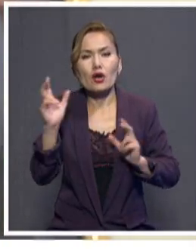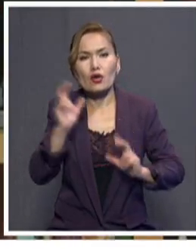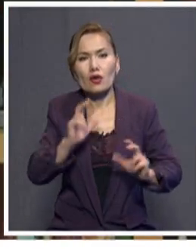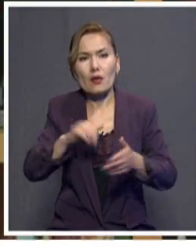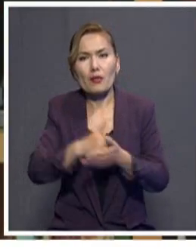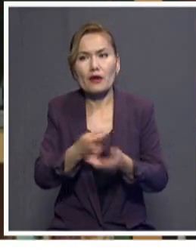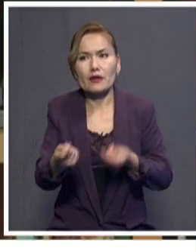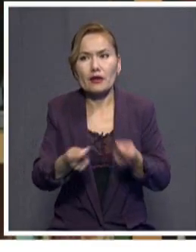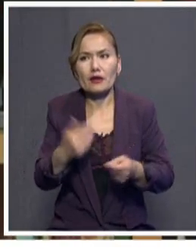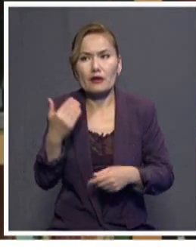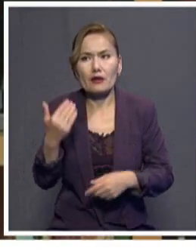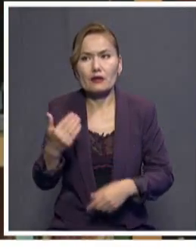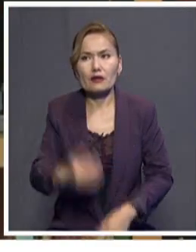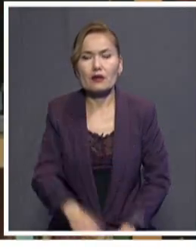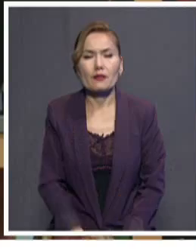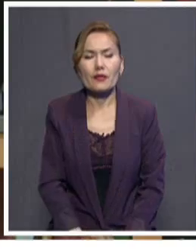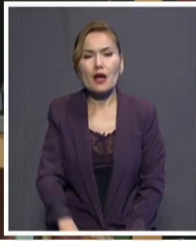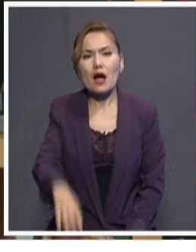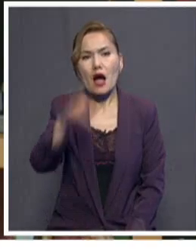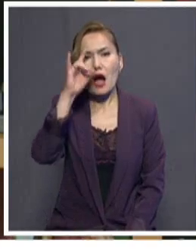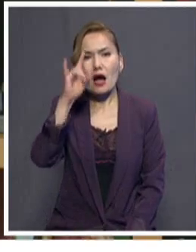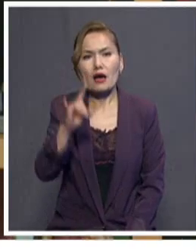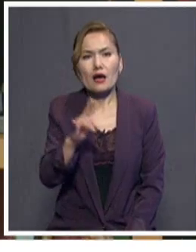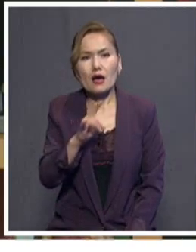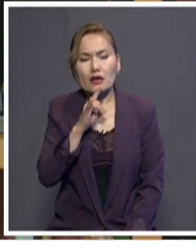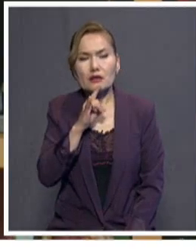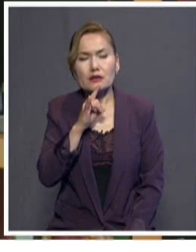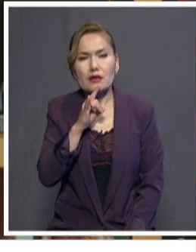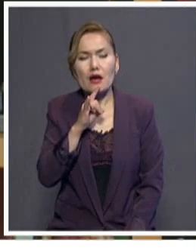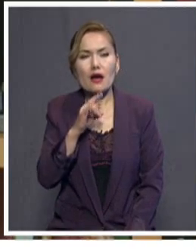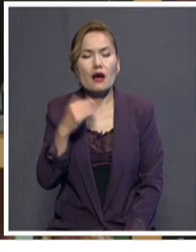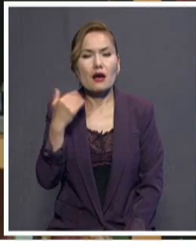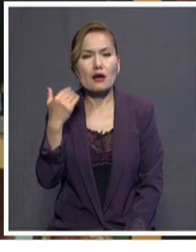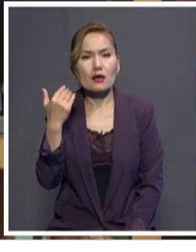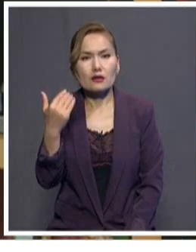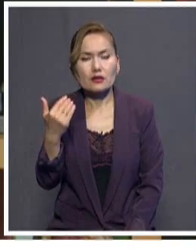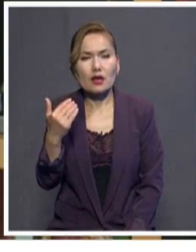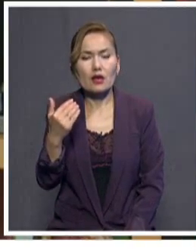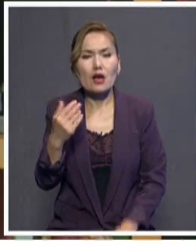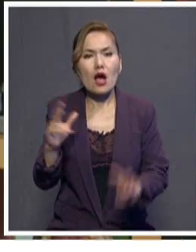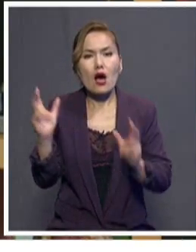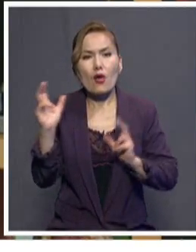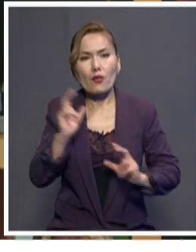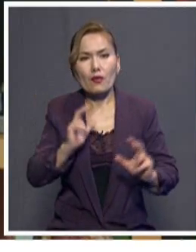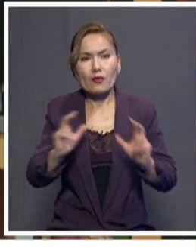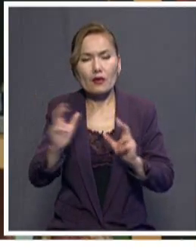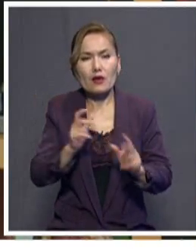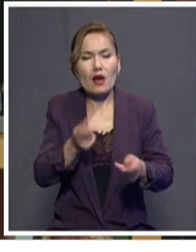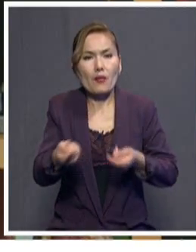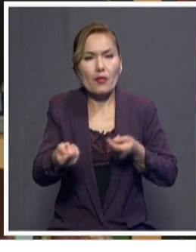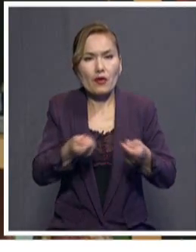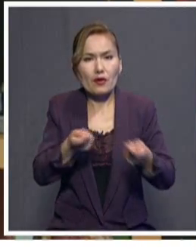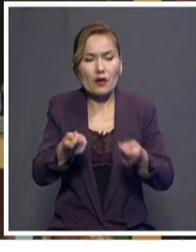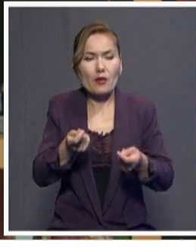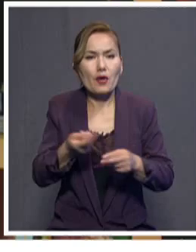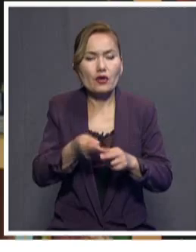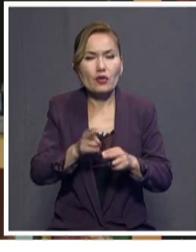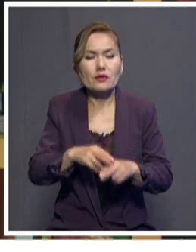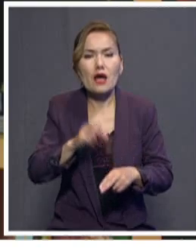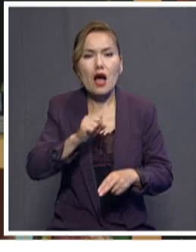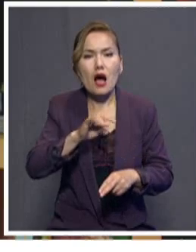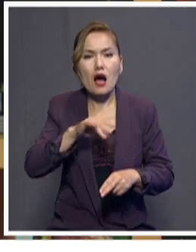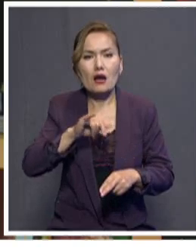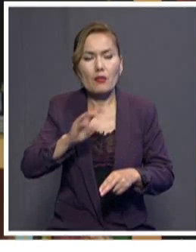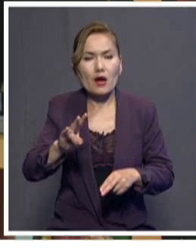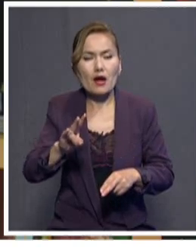ректоры. Қазақстанның өнер кеңістігінде Арман Жүдебаев кәсібилікті, бір ерекше шеберлікті ту